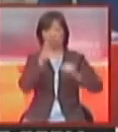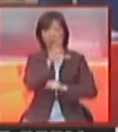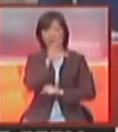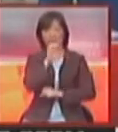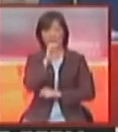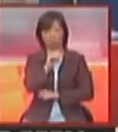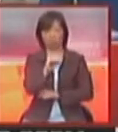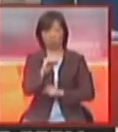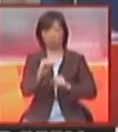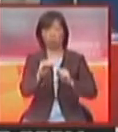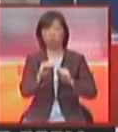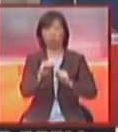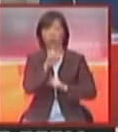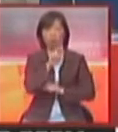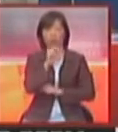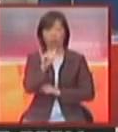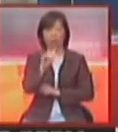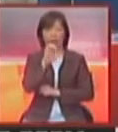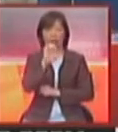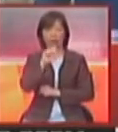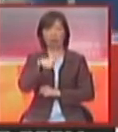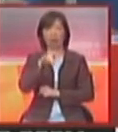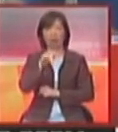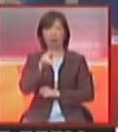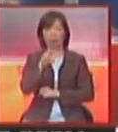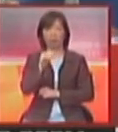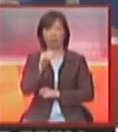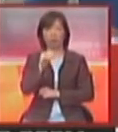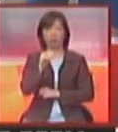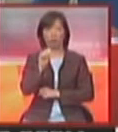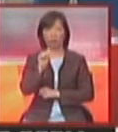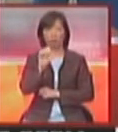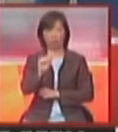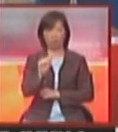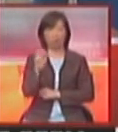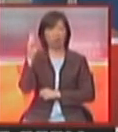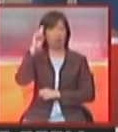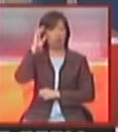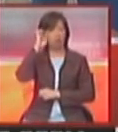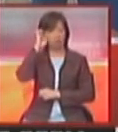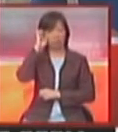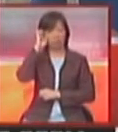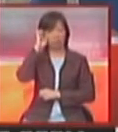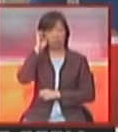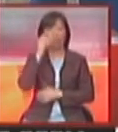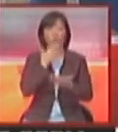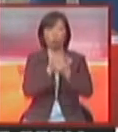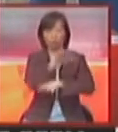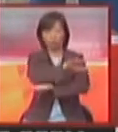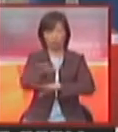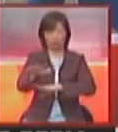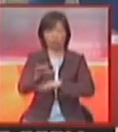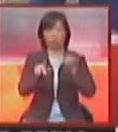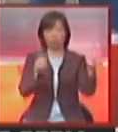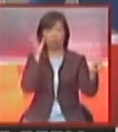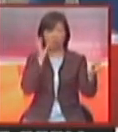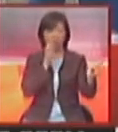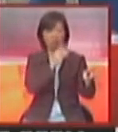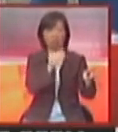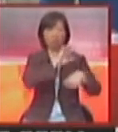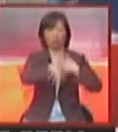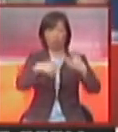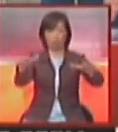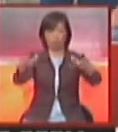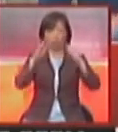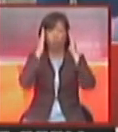Ray Espinosa. Magandang gabi po, Attorney Ray. Magandang gabi sa iyo, Cheryl, at magandang gabi sa lahat ng mga nanonood. Attorney Ray,